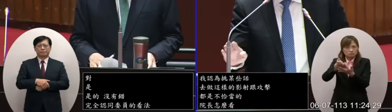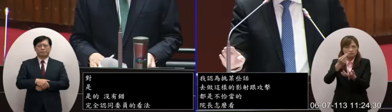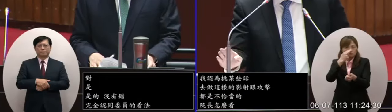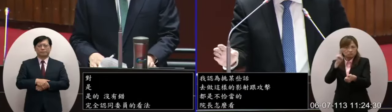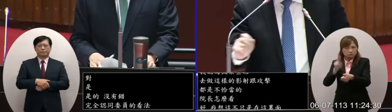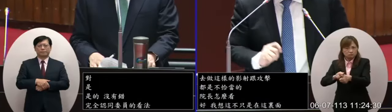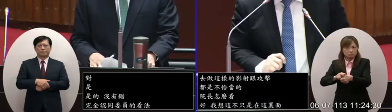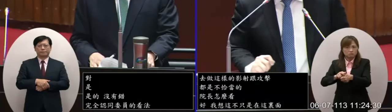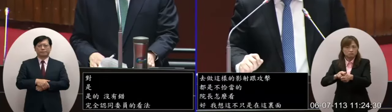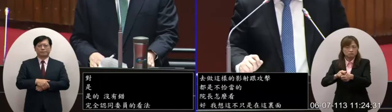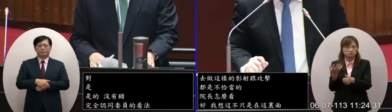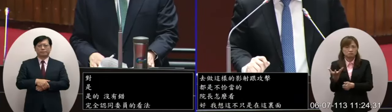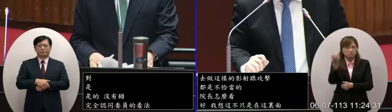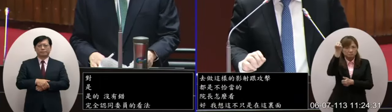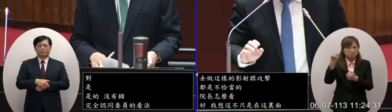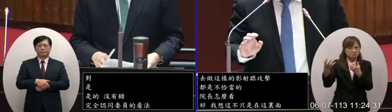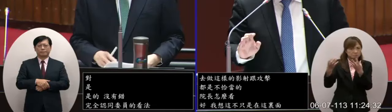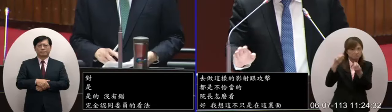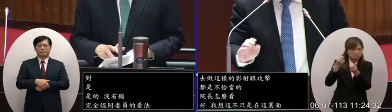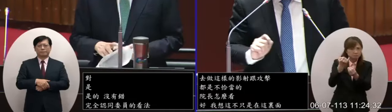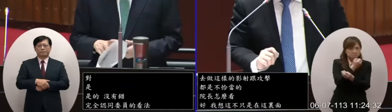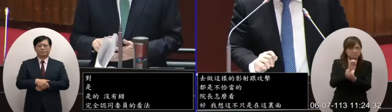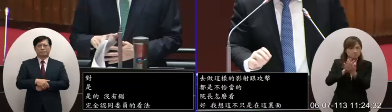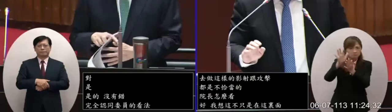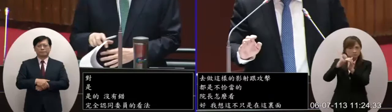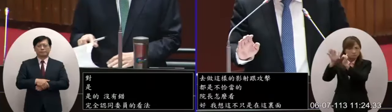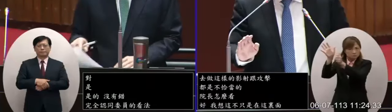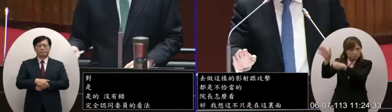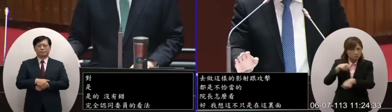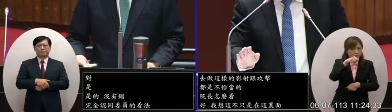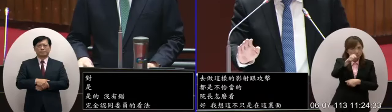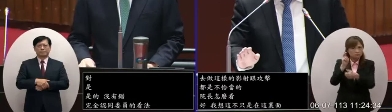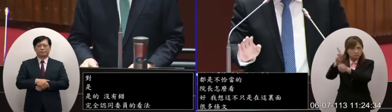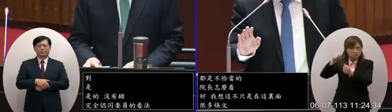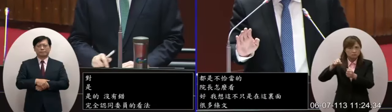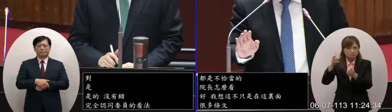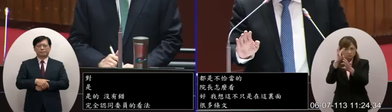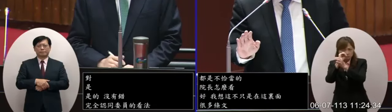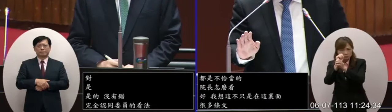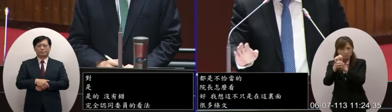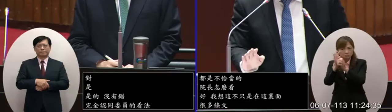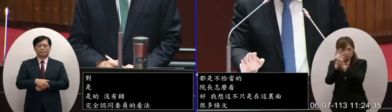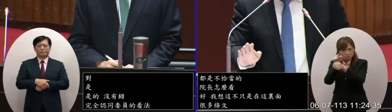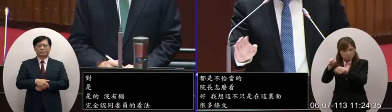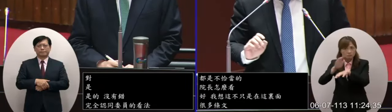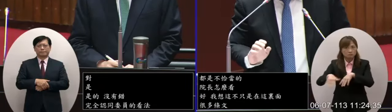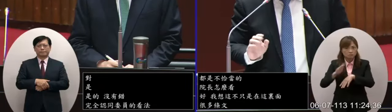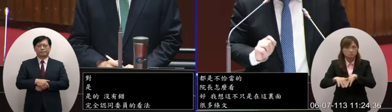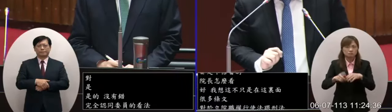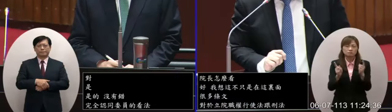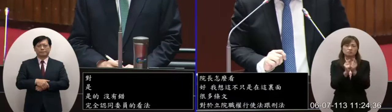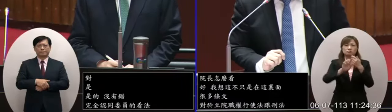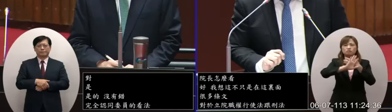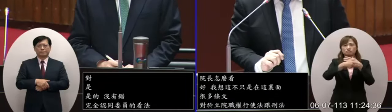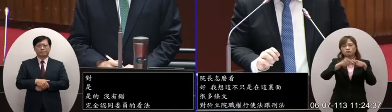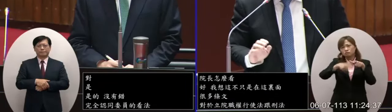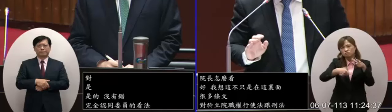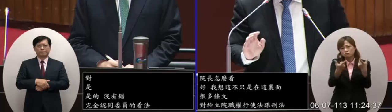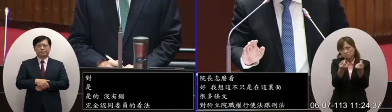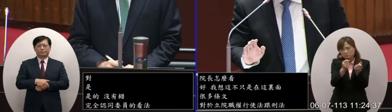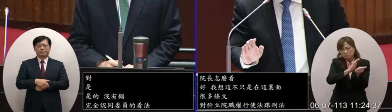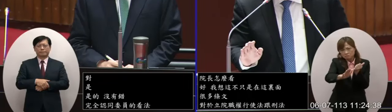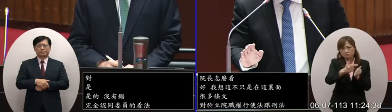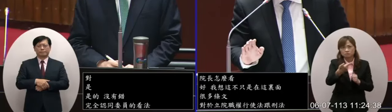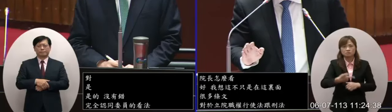念，以后的人民都可能会调到立法院来要求你提供资料，这个对于人民、对外资、对外商都产生相当大